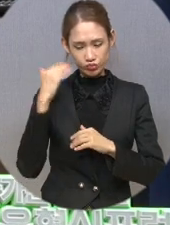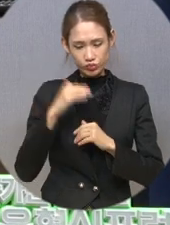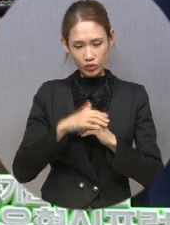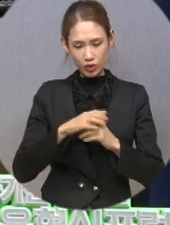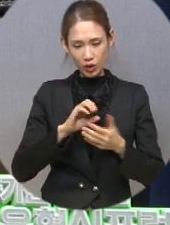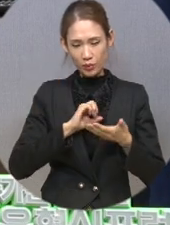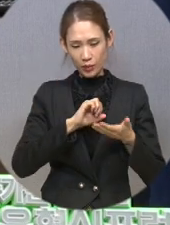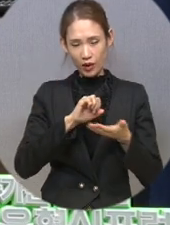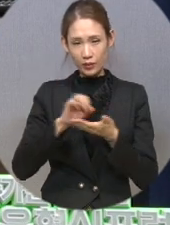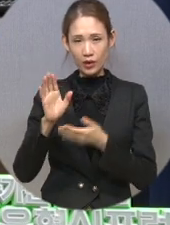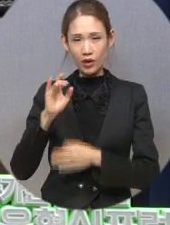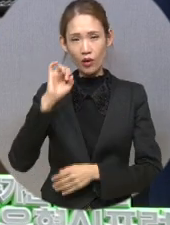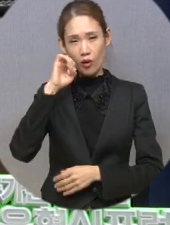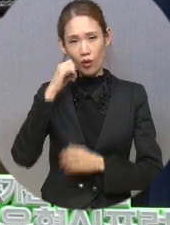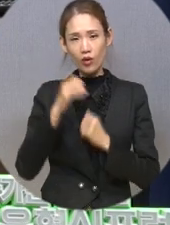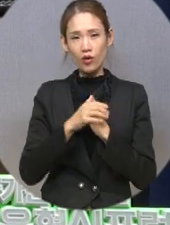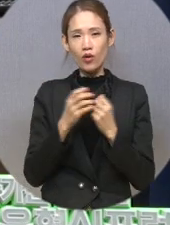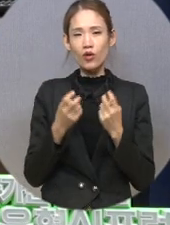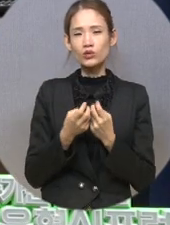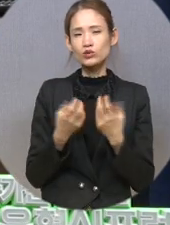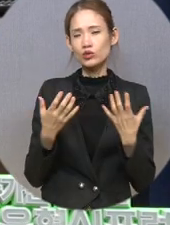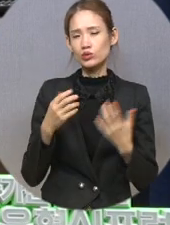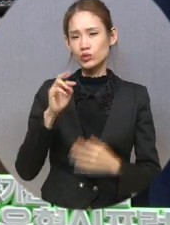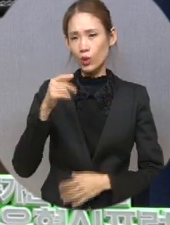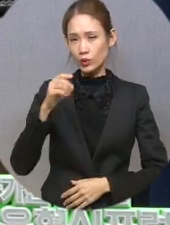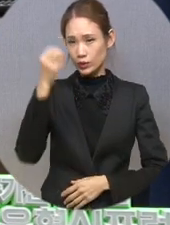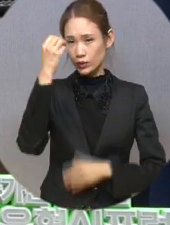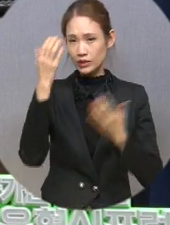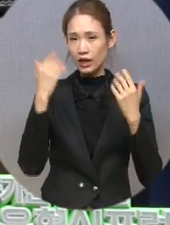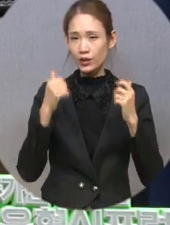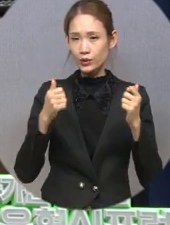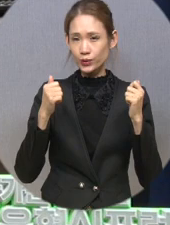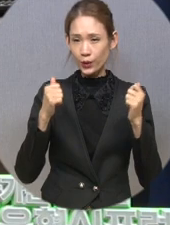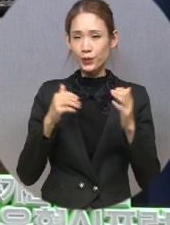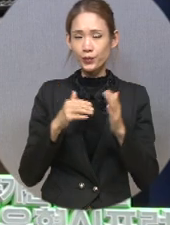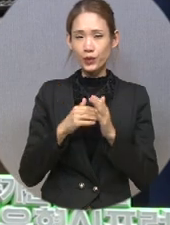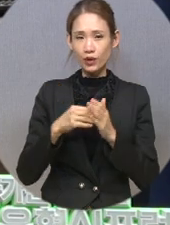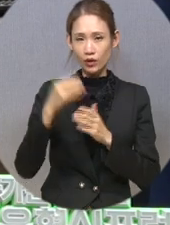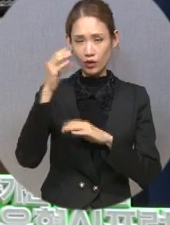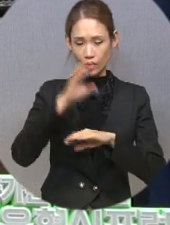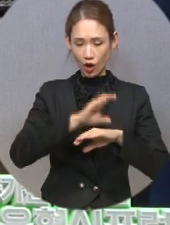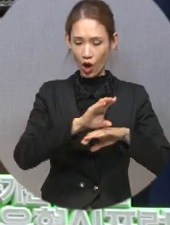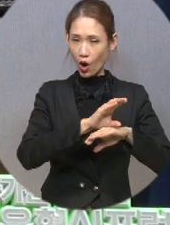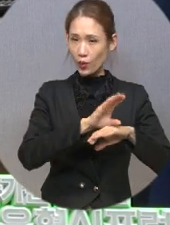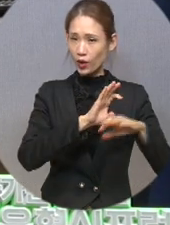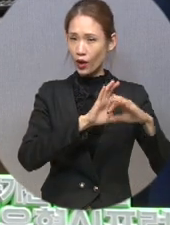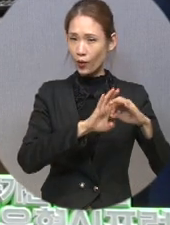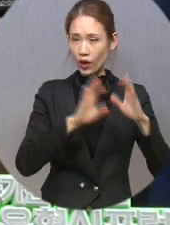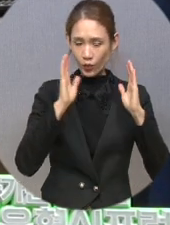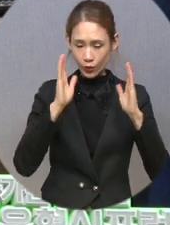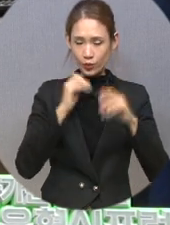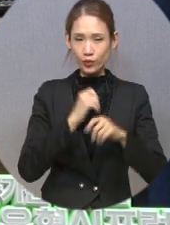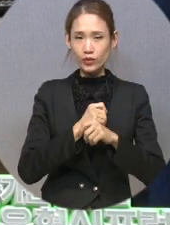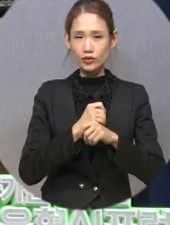하수없이 통신고등학교를 졸업하고 이제 컴퓨터 쪽으로 공부를 해서 지금은